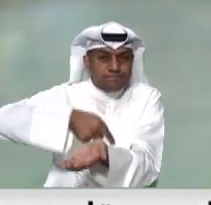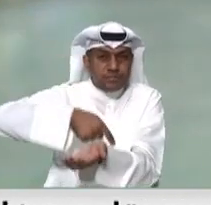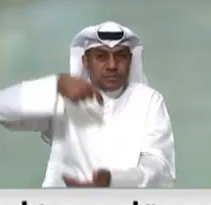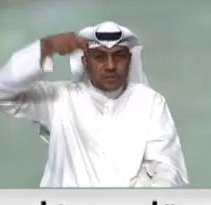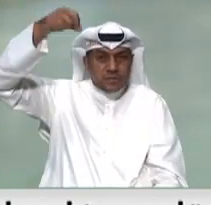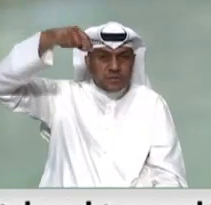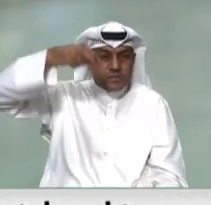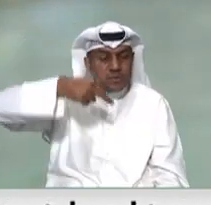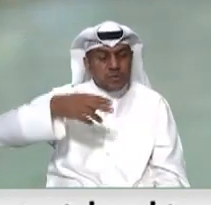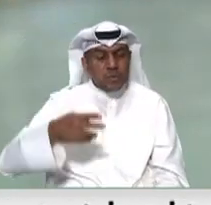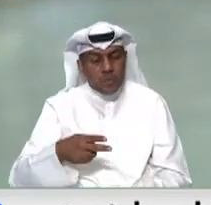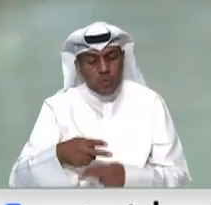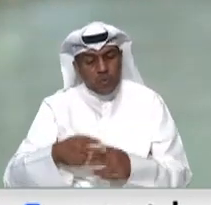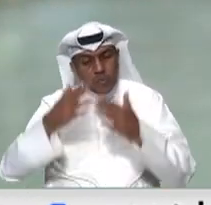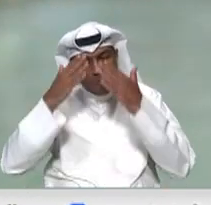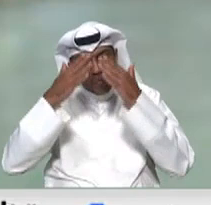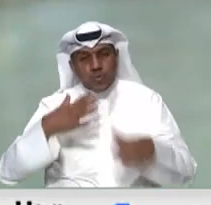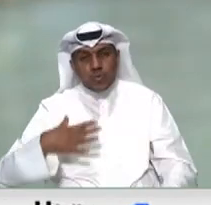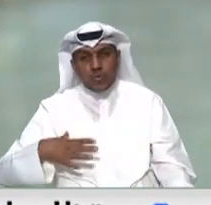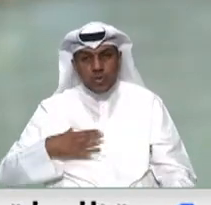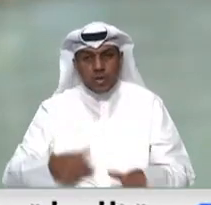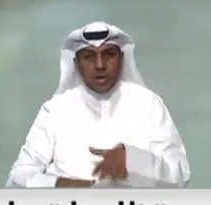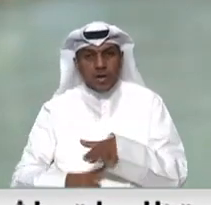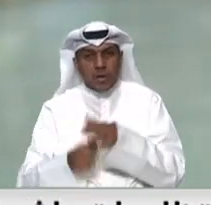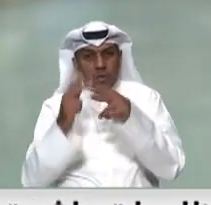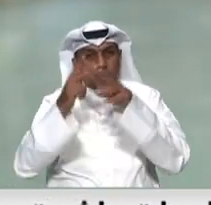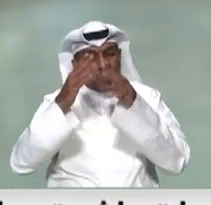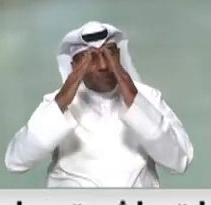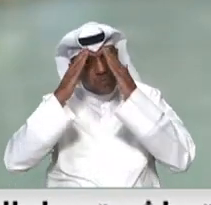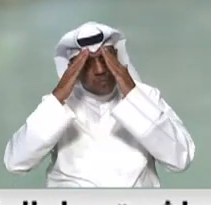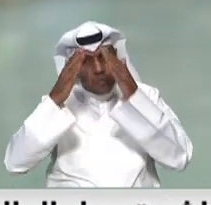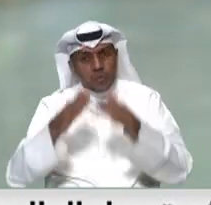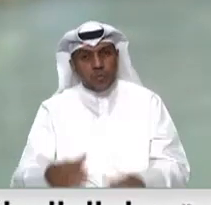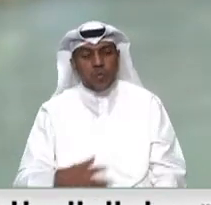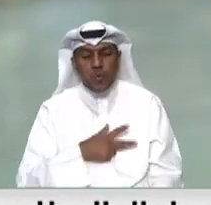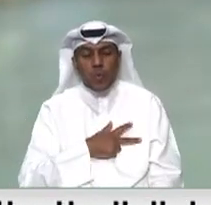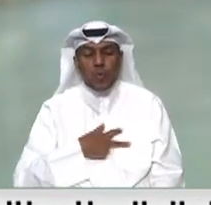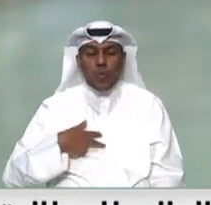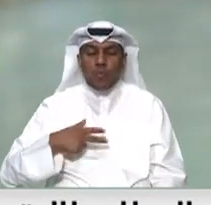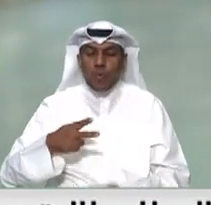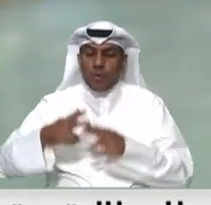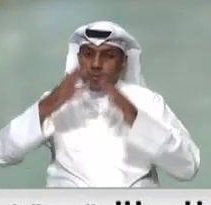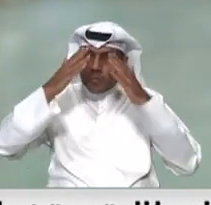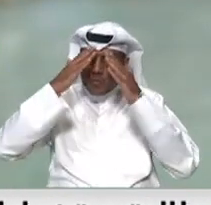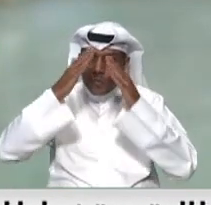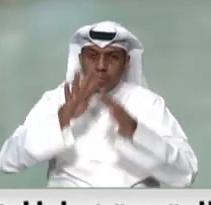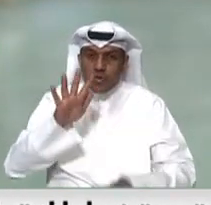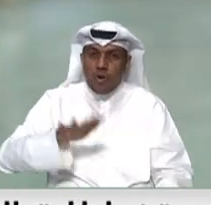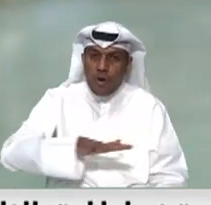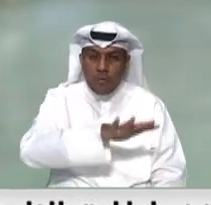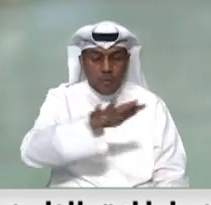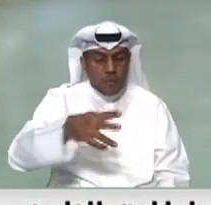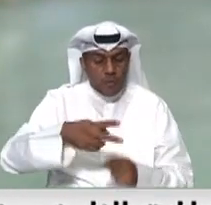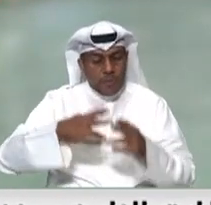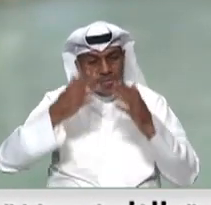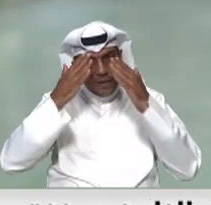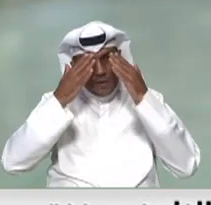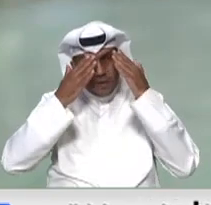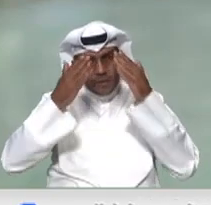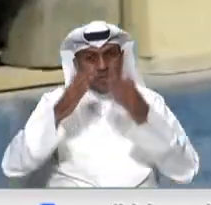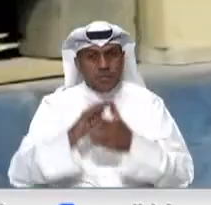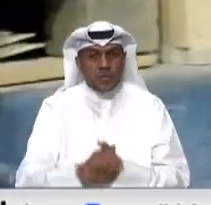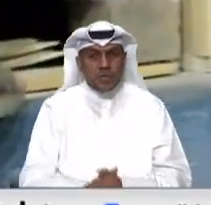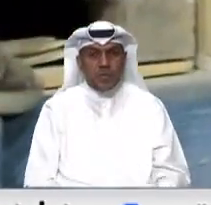الشقيقة وأمير دولة الكويت وشعب الكويت الأبي الذي يلبي دائما صرخات